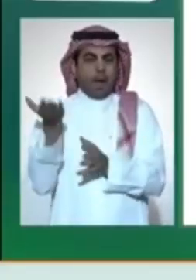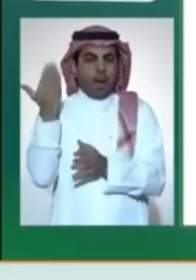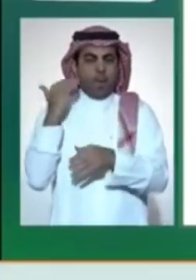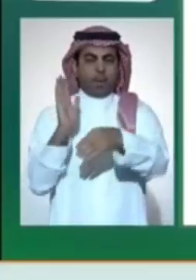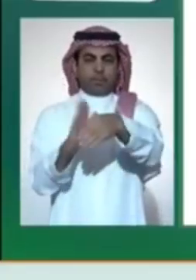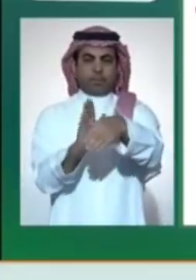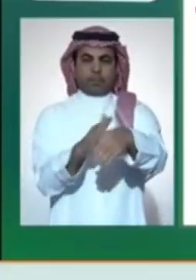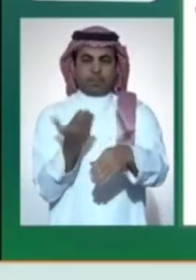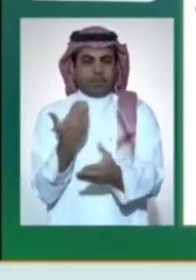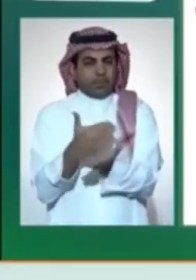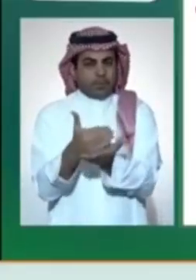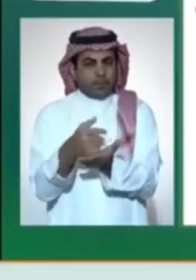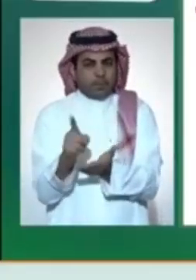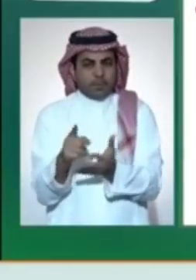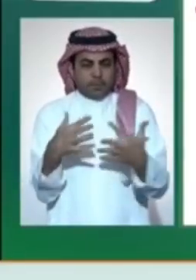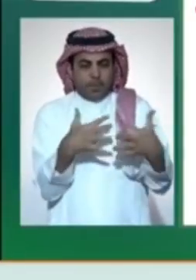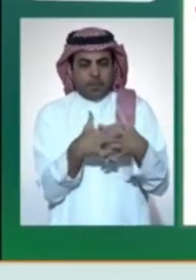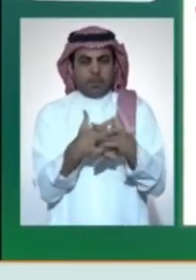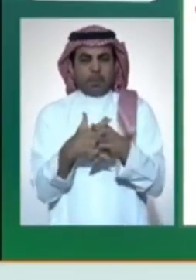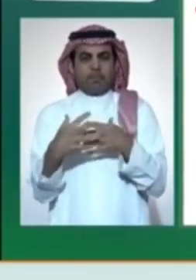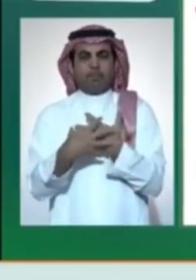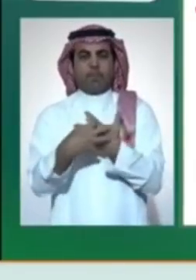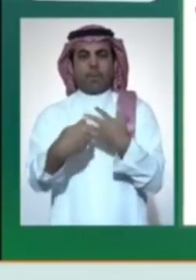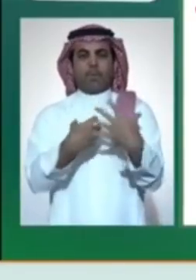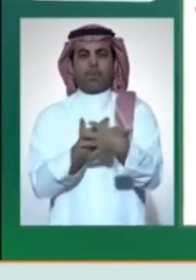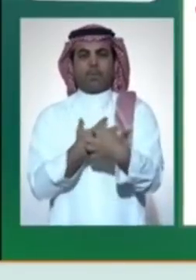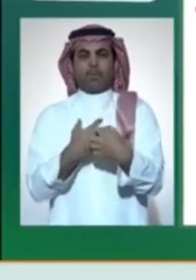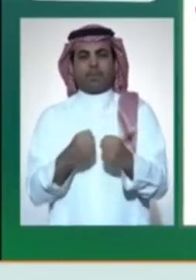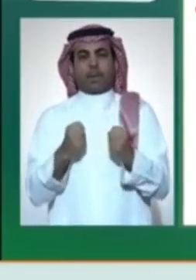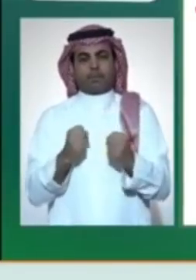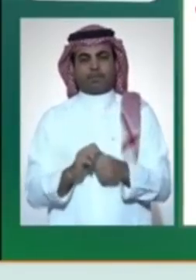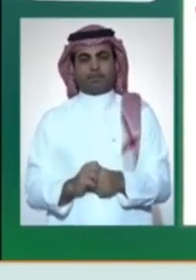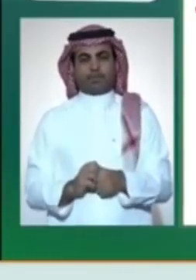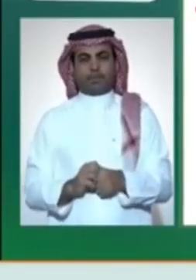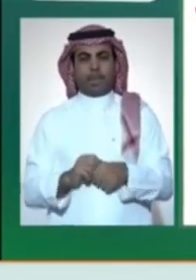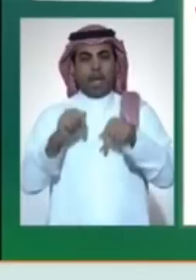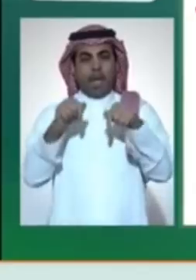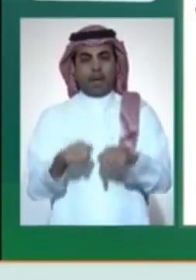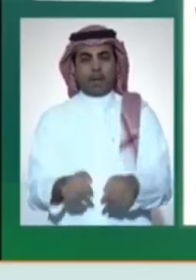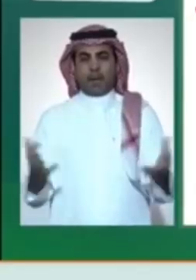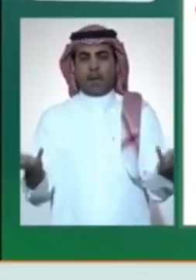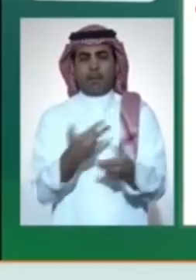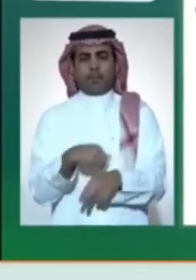هذا المؤتمر لهذا اليوم. إجمالي الحالات بالتالي يصل إلى